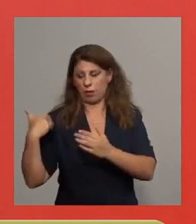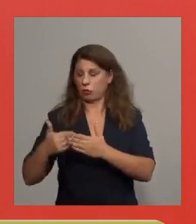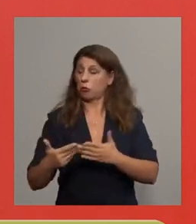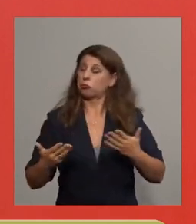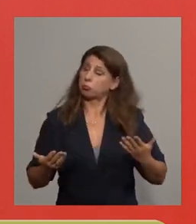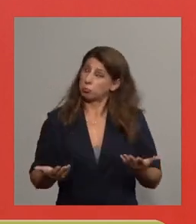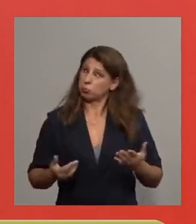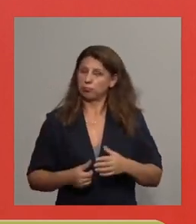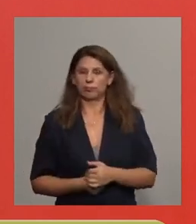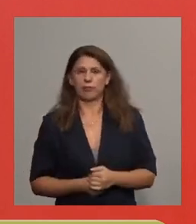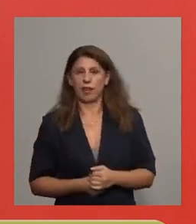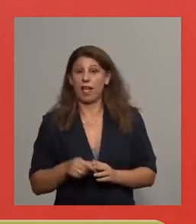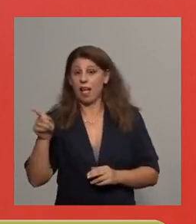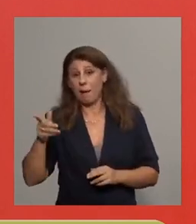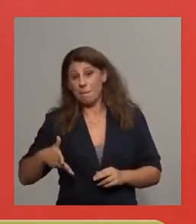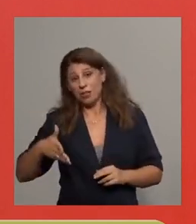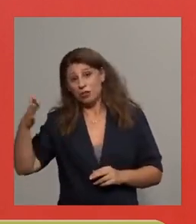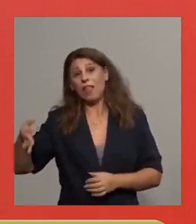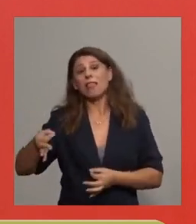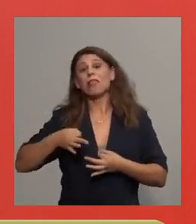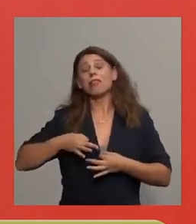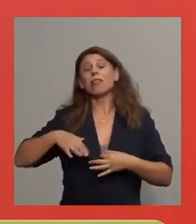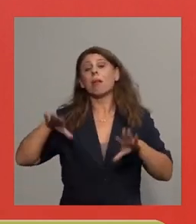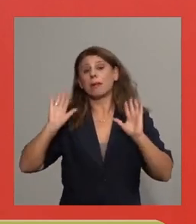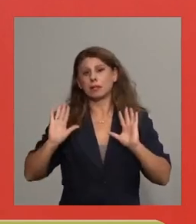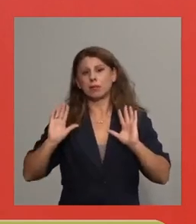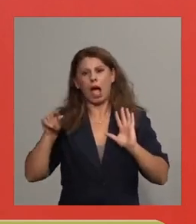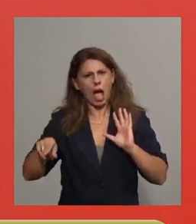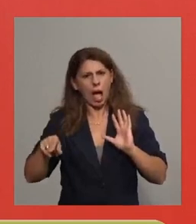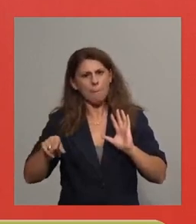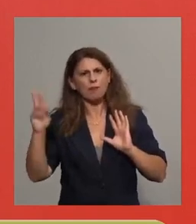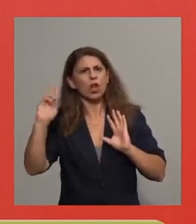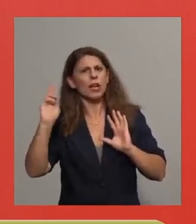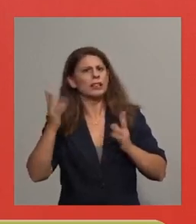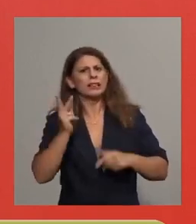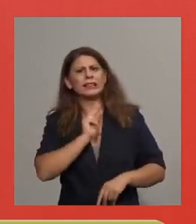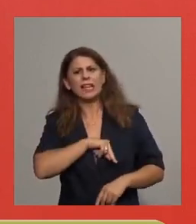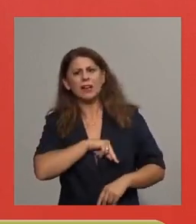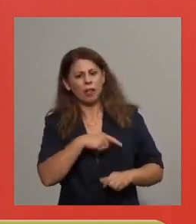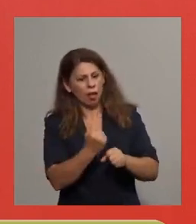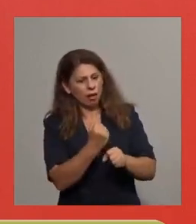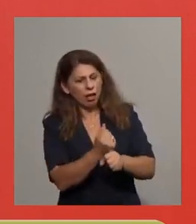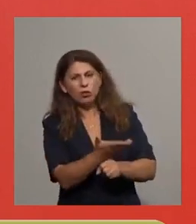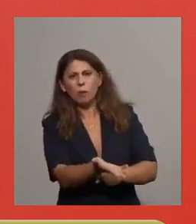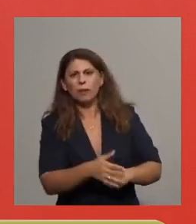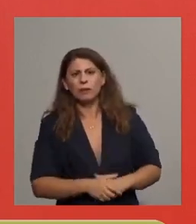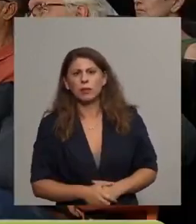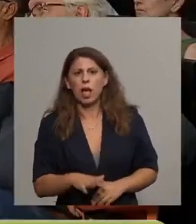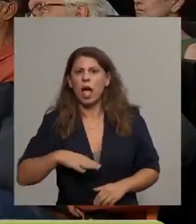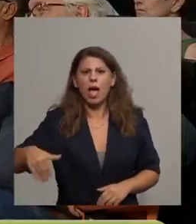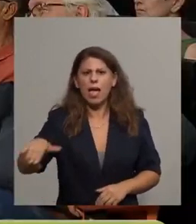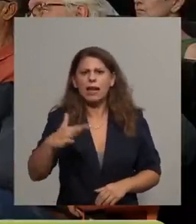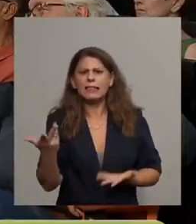Μάλιστα. Δεν μας είπε όμως τι κέρδισαν με αυτό το ρεκόρ οι εργαζόμενοι, ο ελληνικός